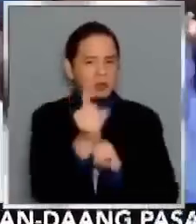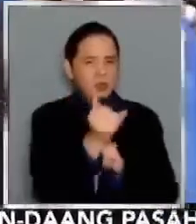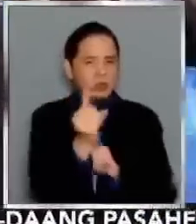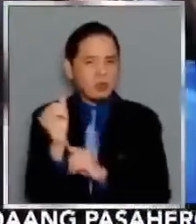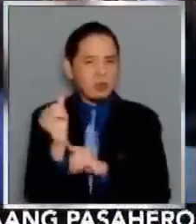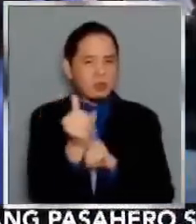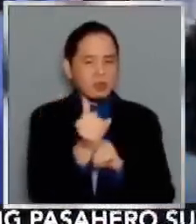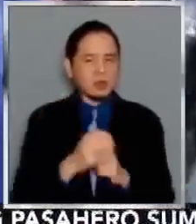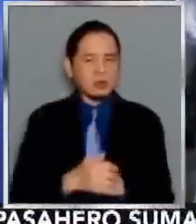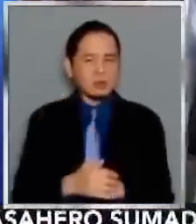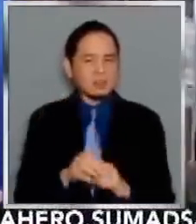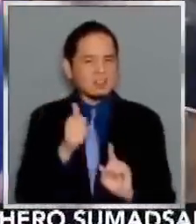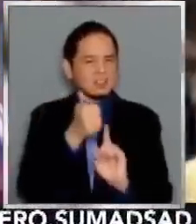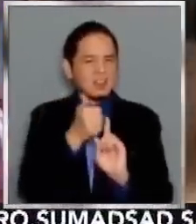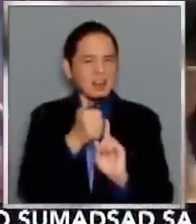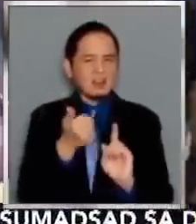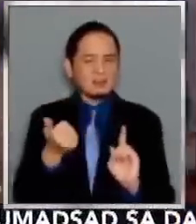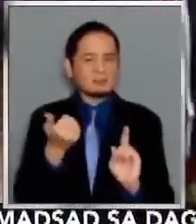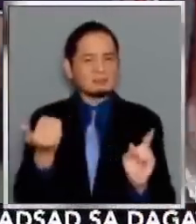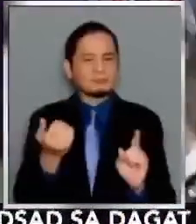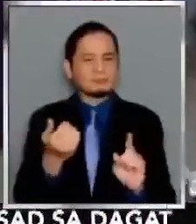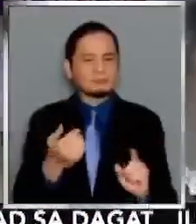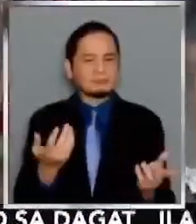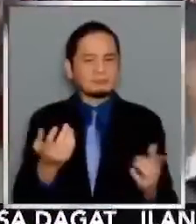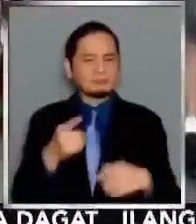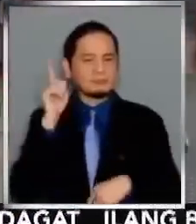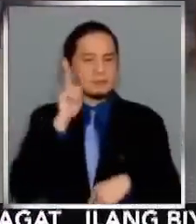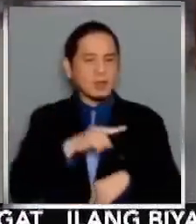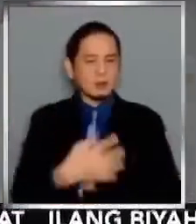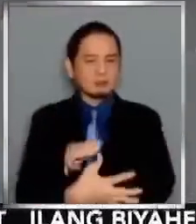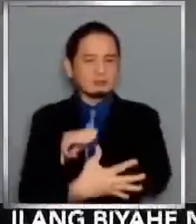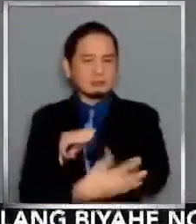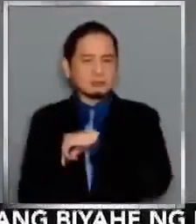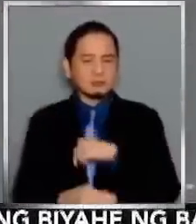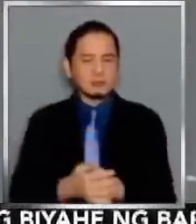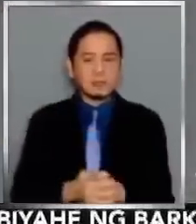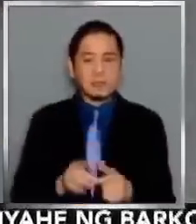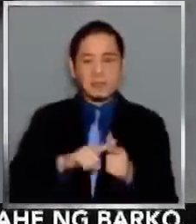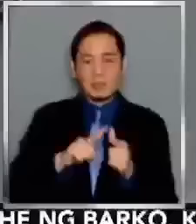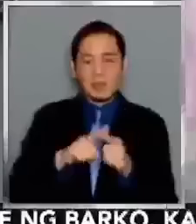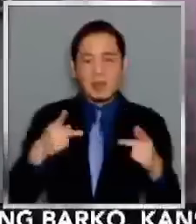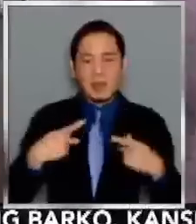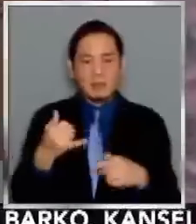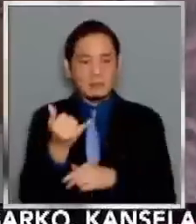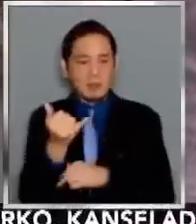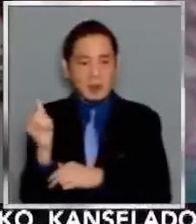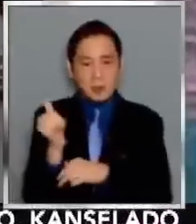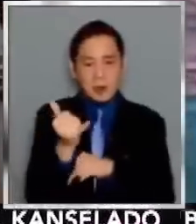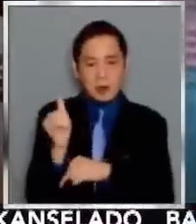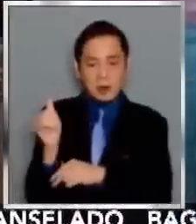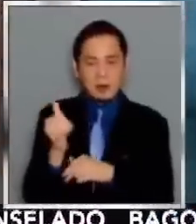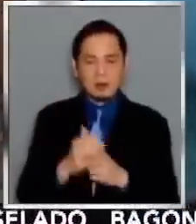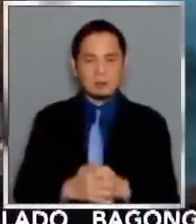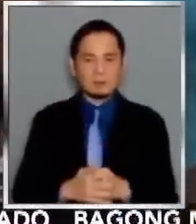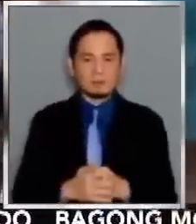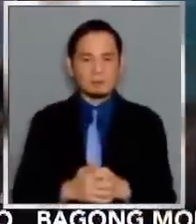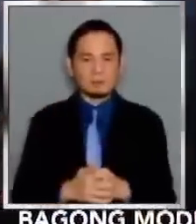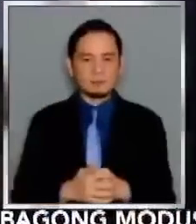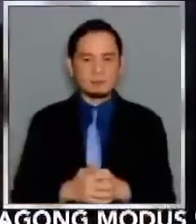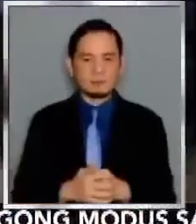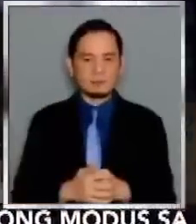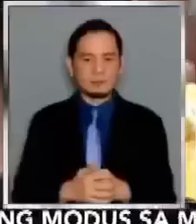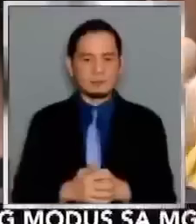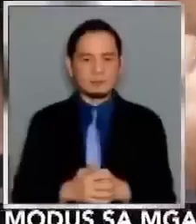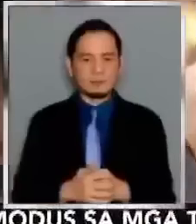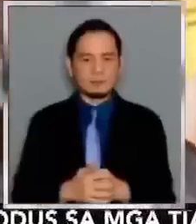pulubi. May kasabwat pa raw itong kunwaring cameraman na nagbibideo. Ang kakagat daw na tutulong sa peking vlogger na nagpapanggap